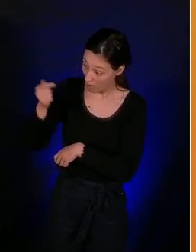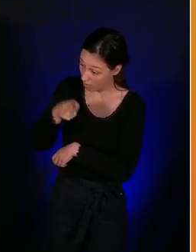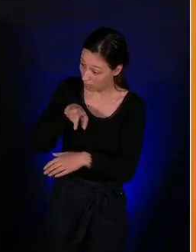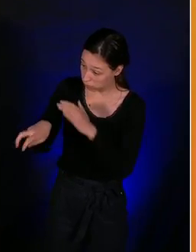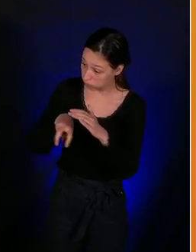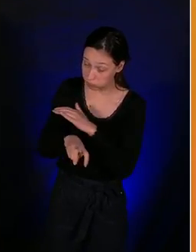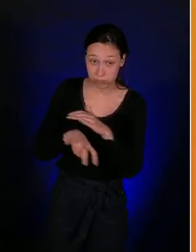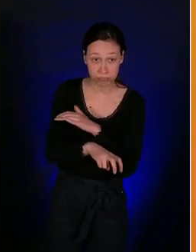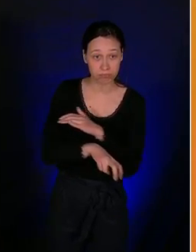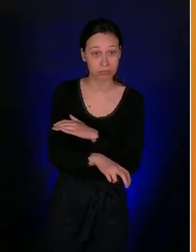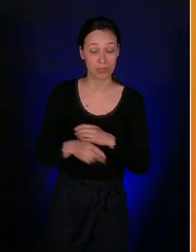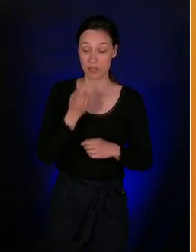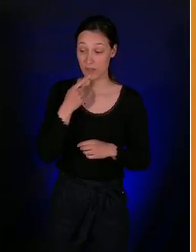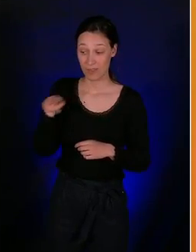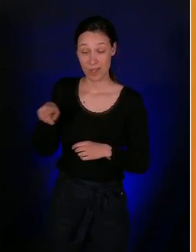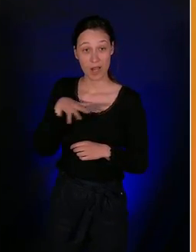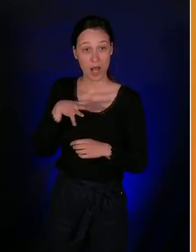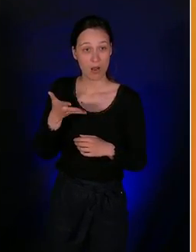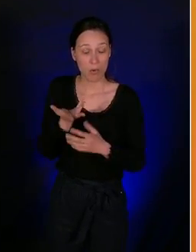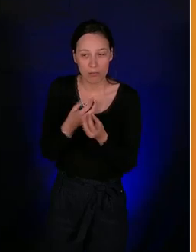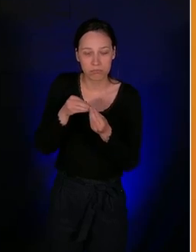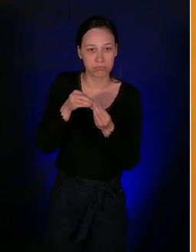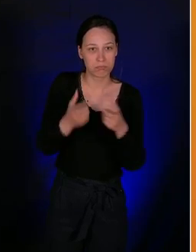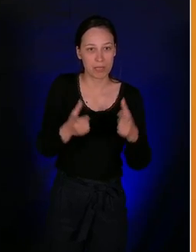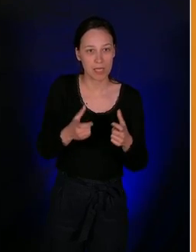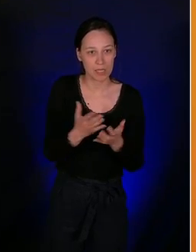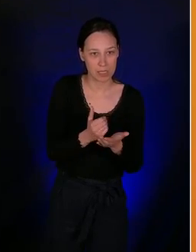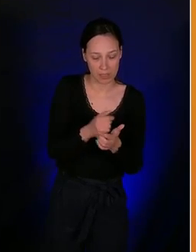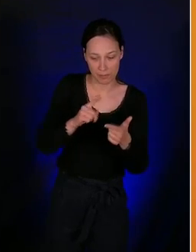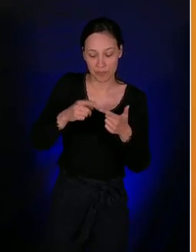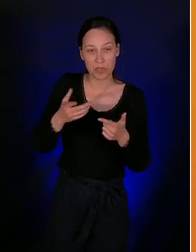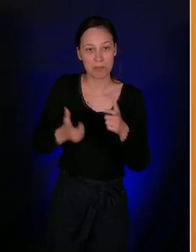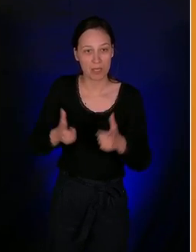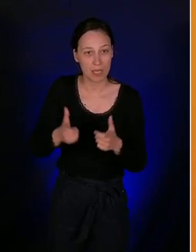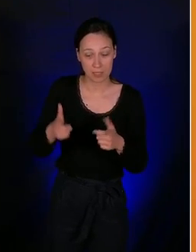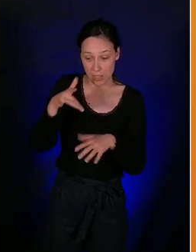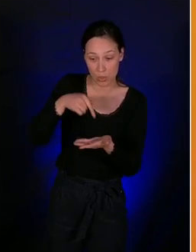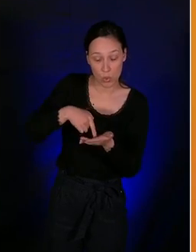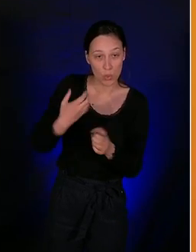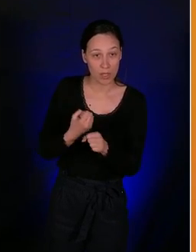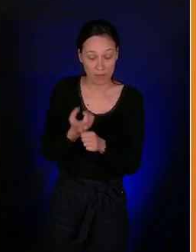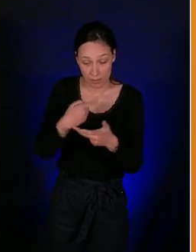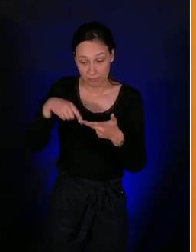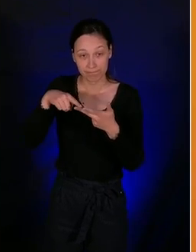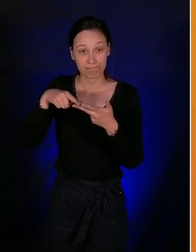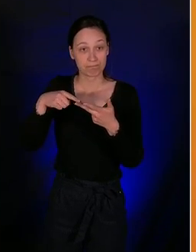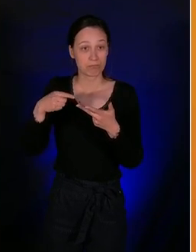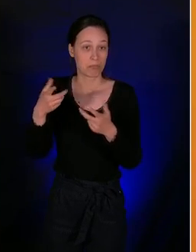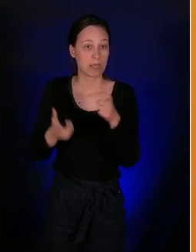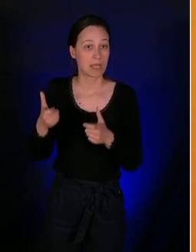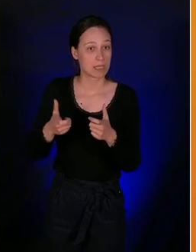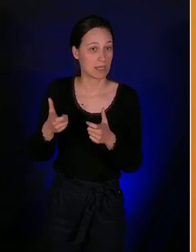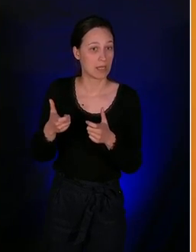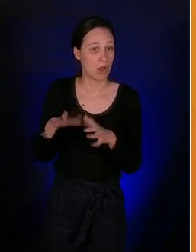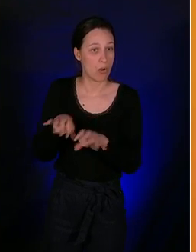cumulent précarité salariale, précarité du lieu de travail, précarité de l'emploi. La direction sortante